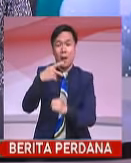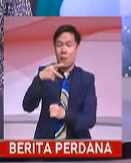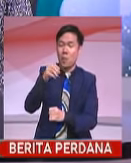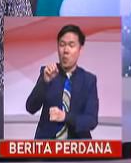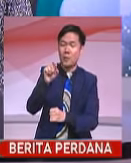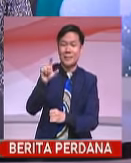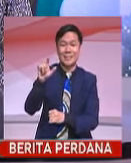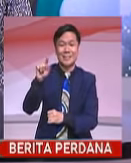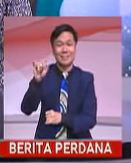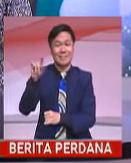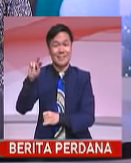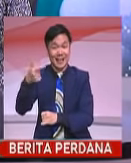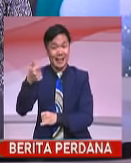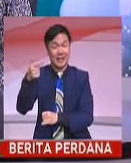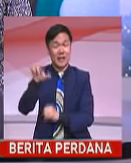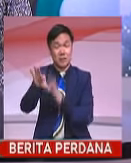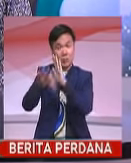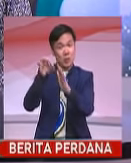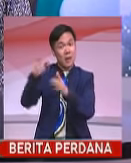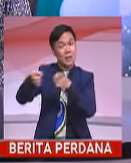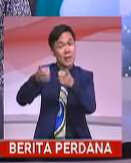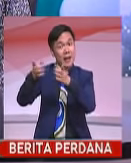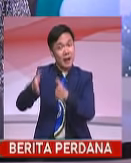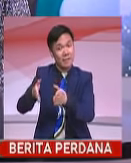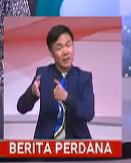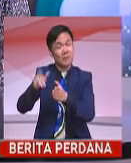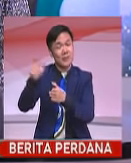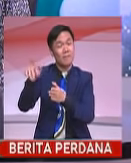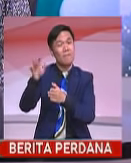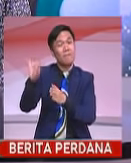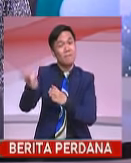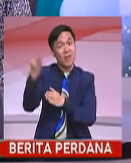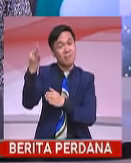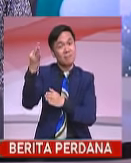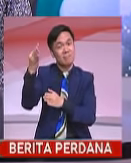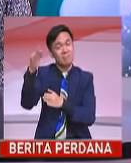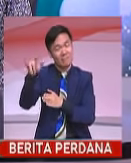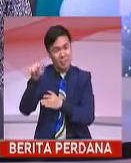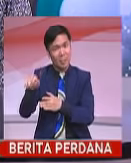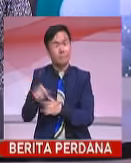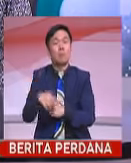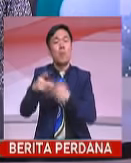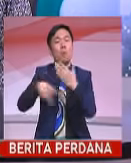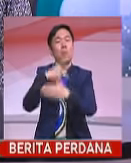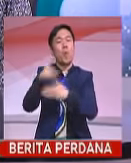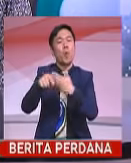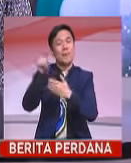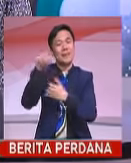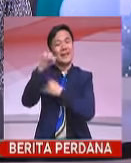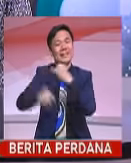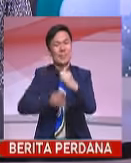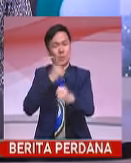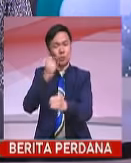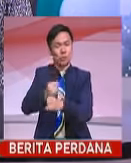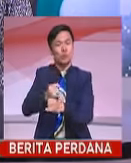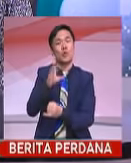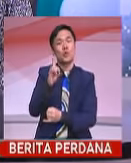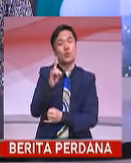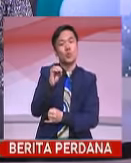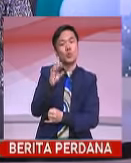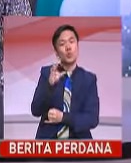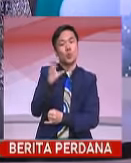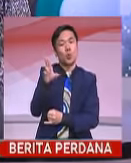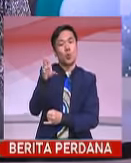Teng atas pelantikan sebagai Director of Funds Enterprise program di The International Documentary